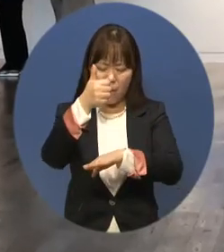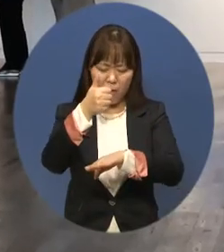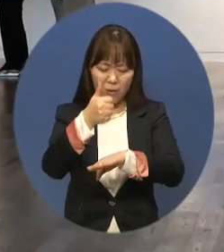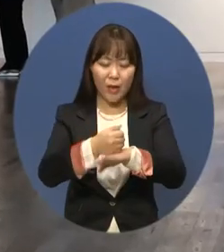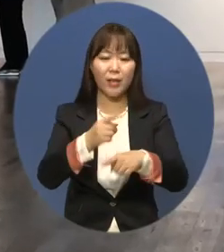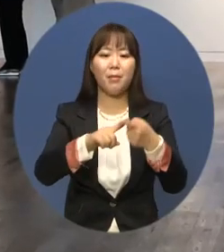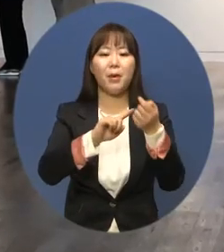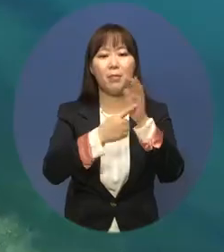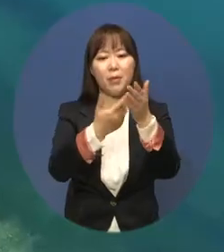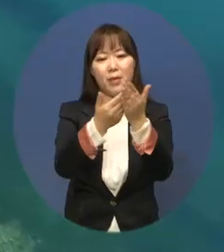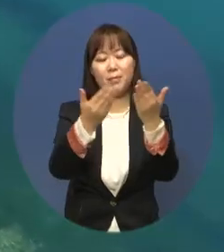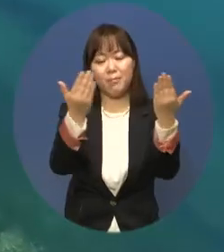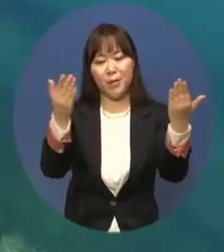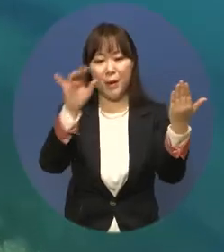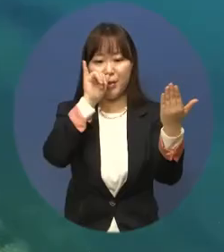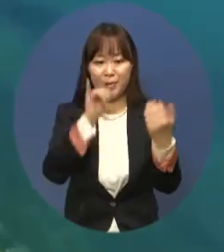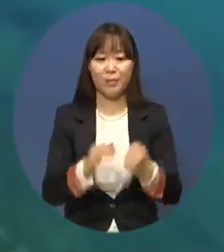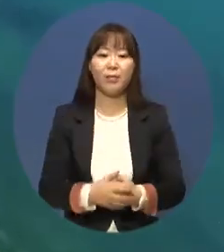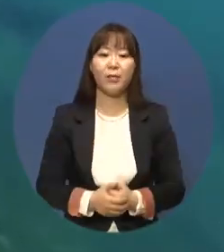열리고 있습니다.